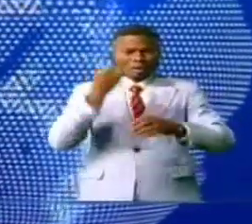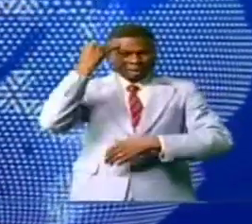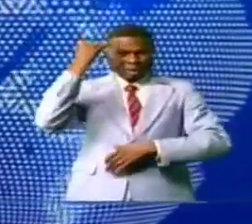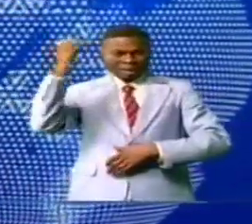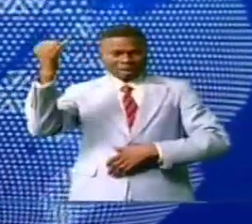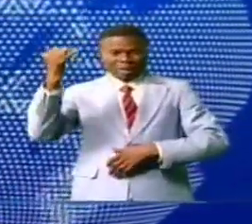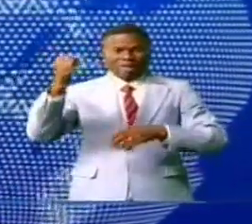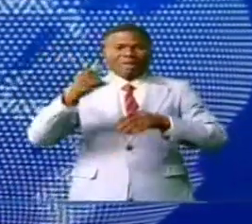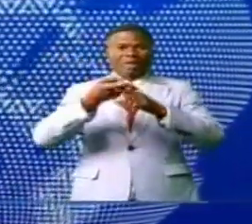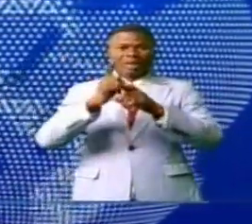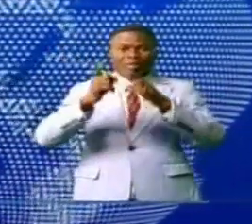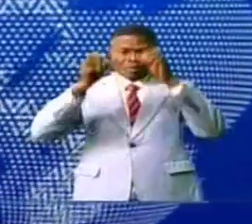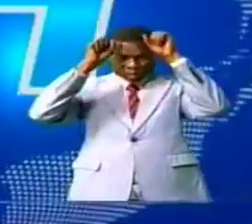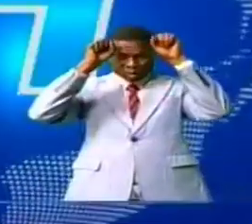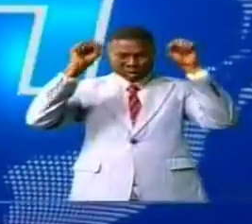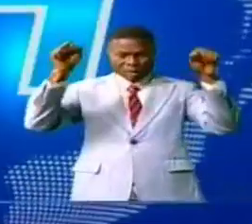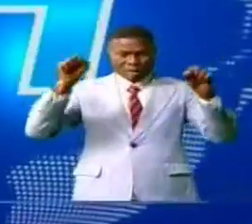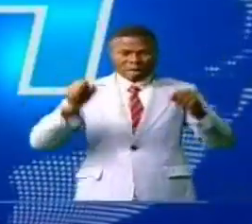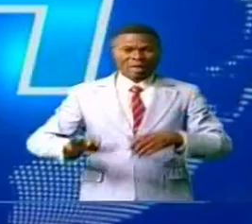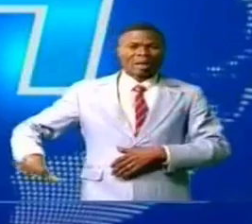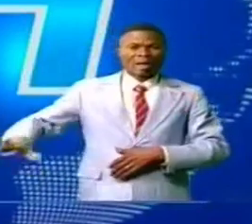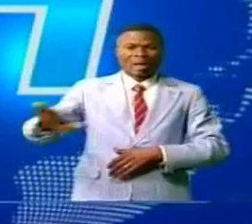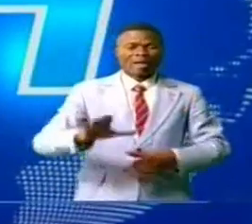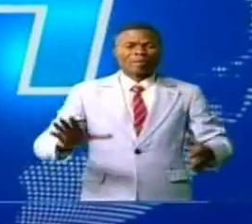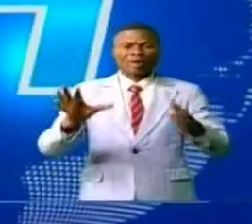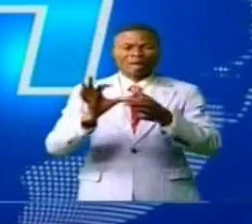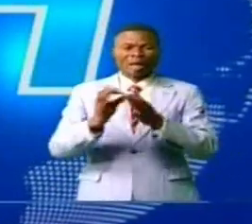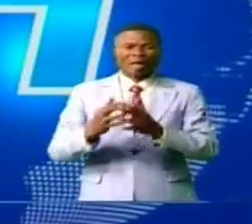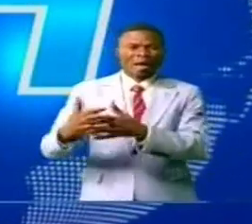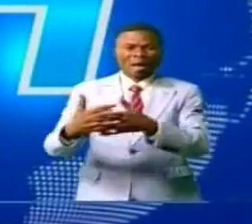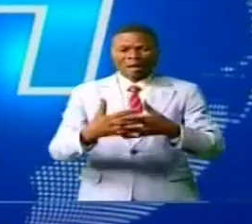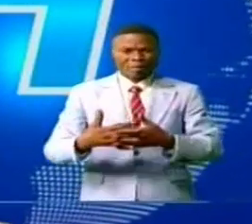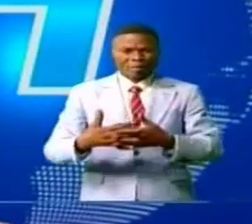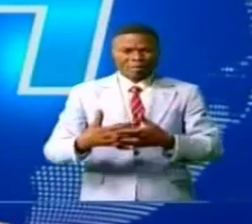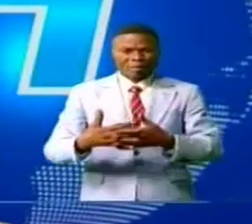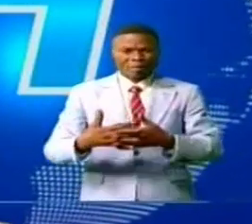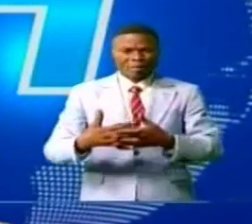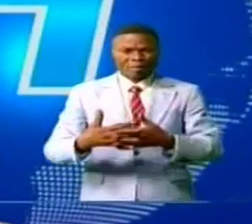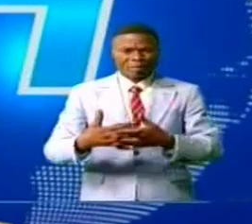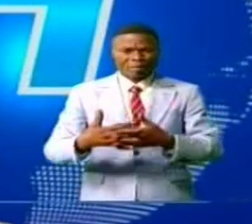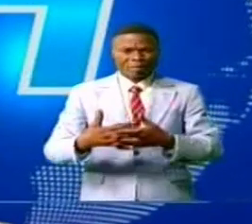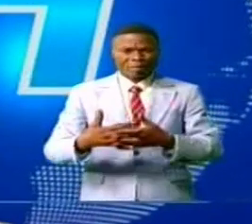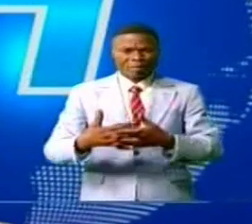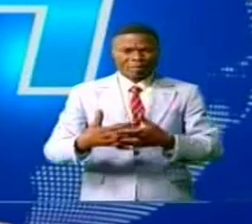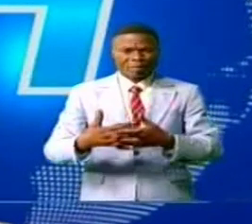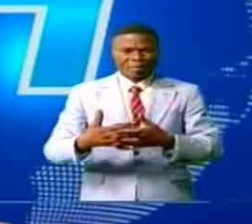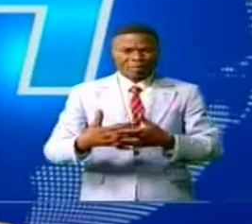l'initiative présidentielle des États-Unis par la